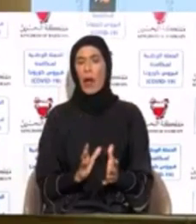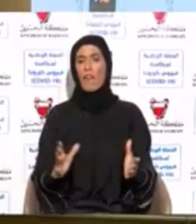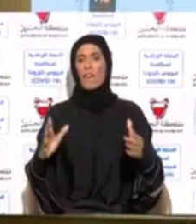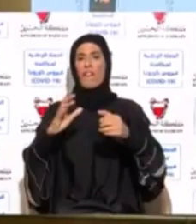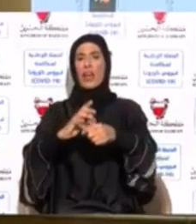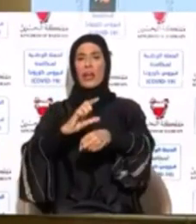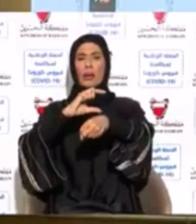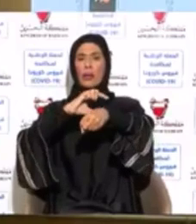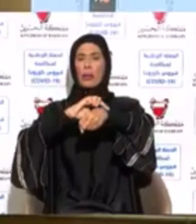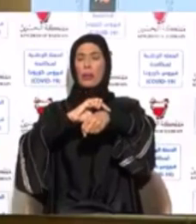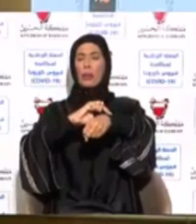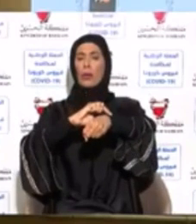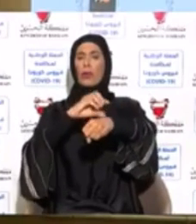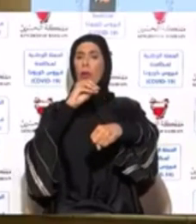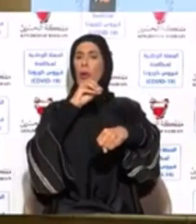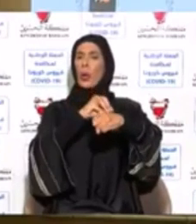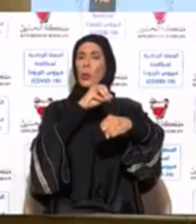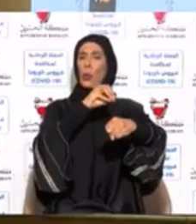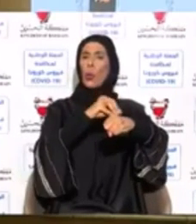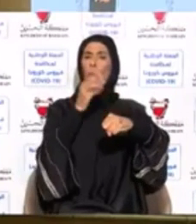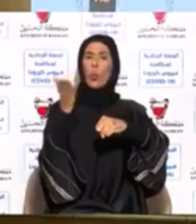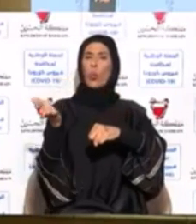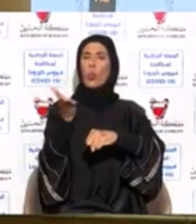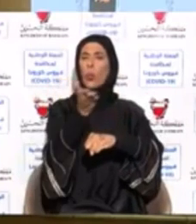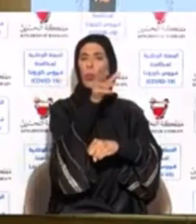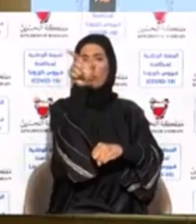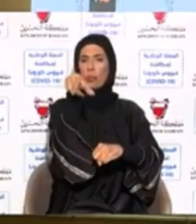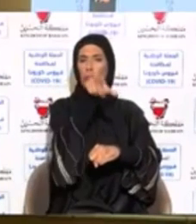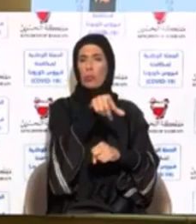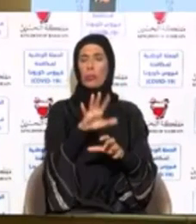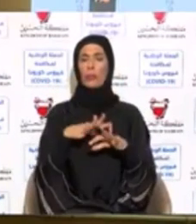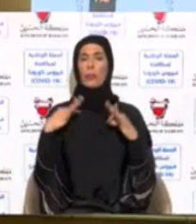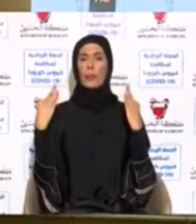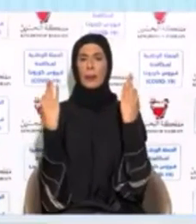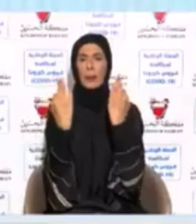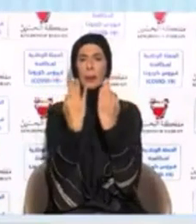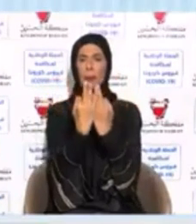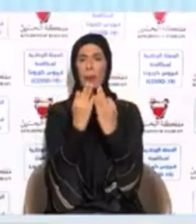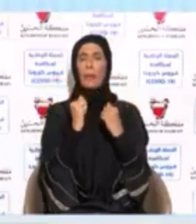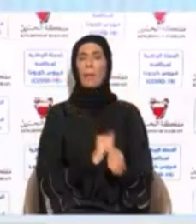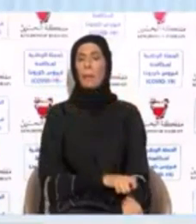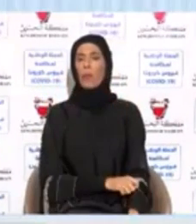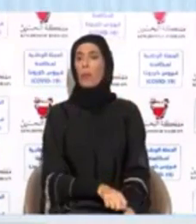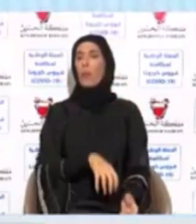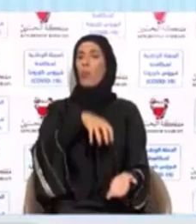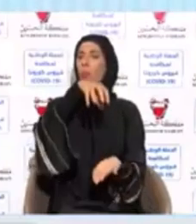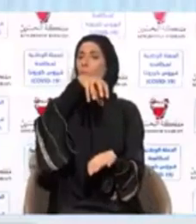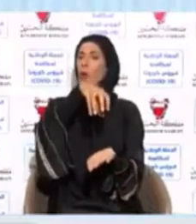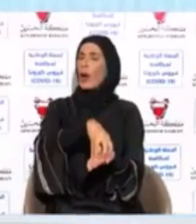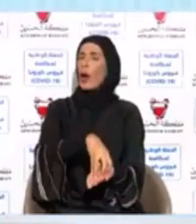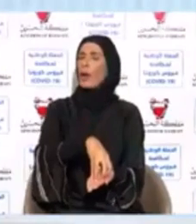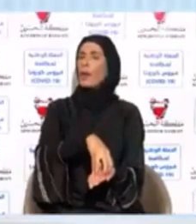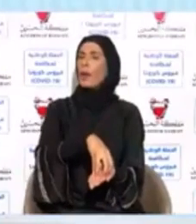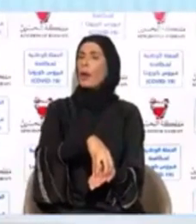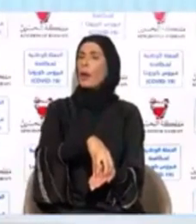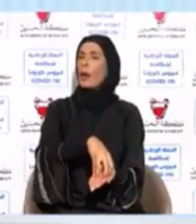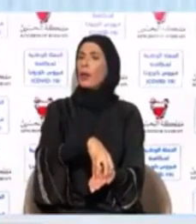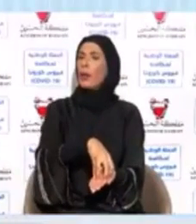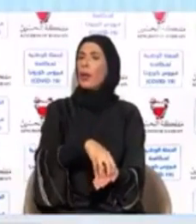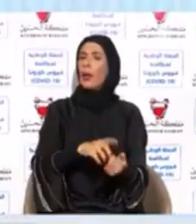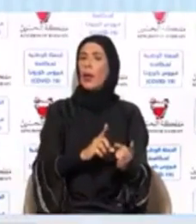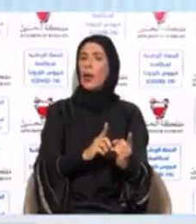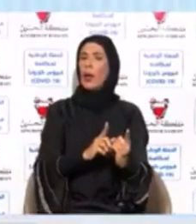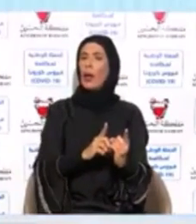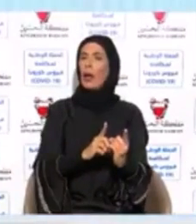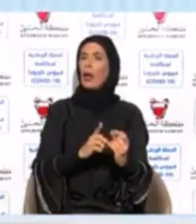طبي ندعو كافة أفراد المجتمع كل في موقعه إلى